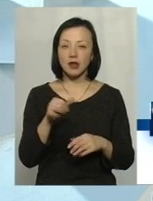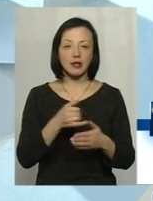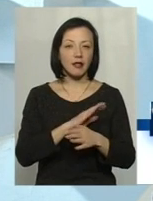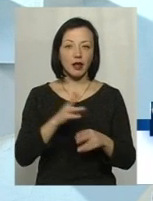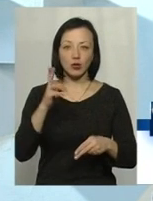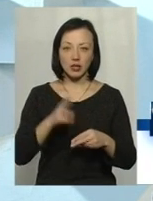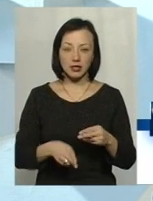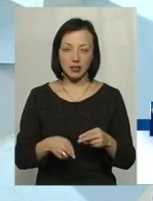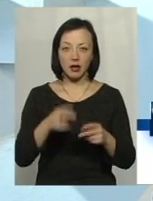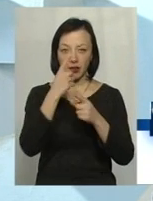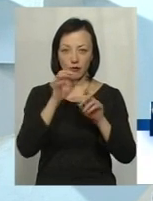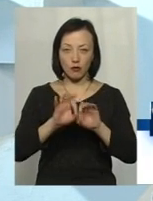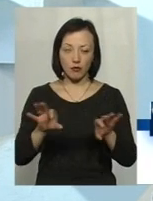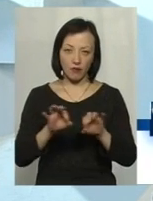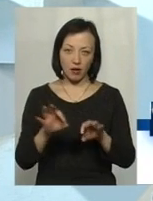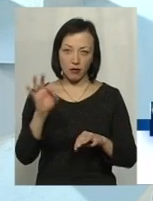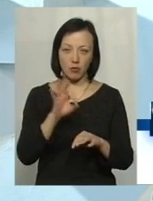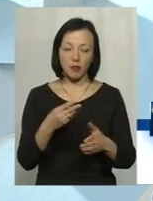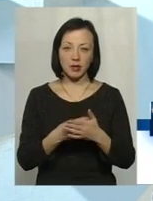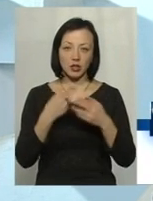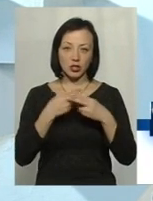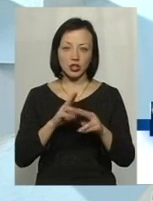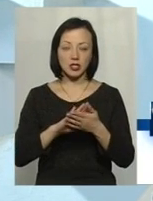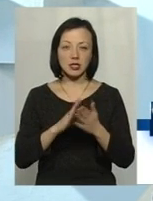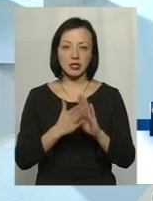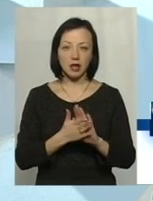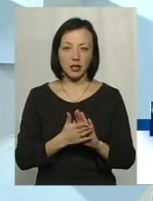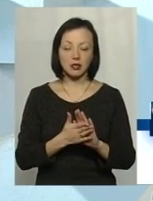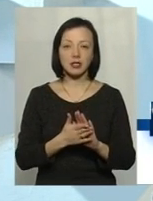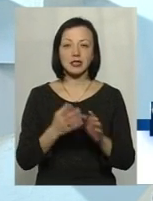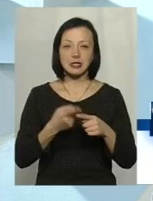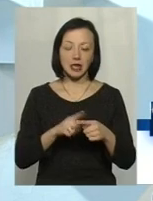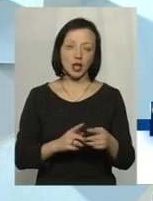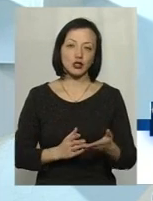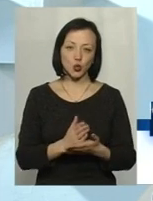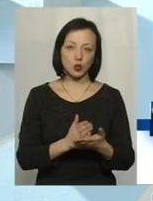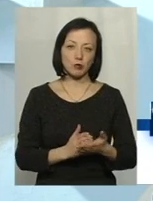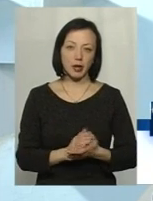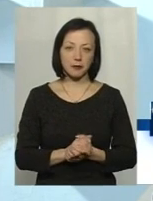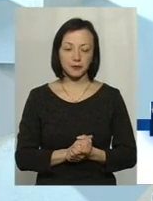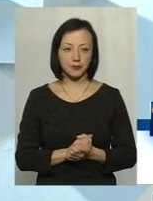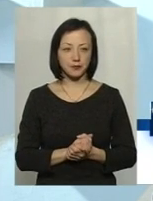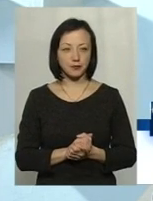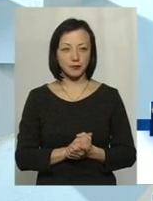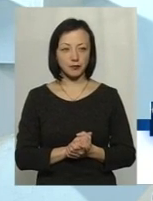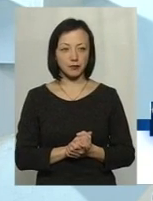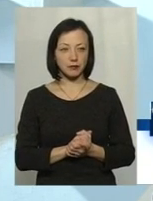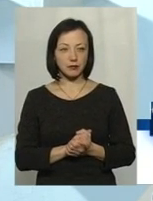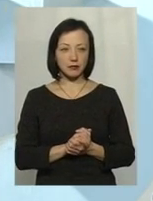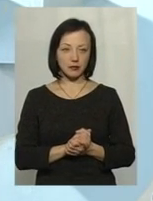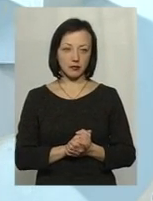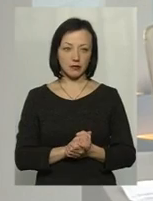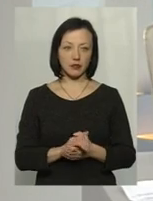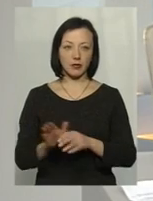кінця об'єктивно проінформували про матеріально-технічне забезпечення вибухотехнічної служби. На сьогоднішній